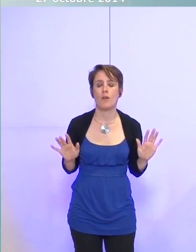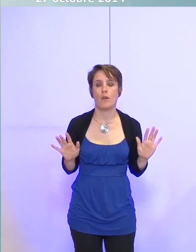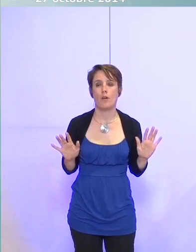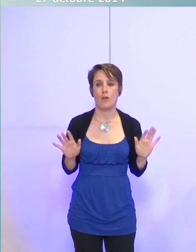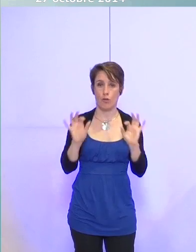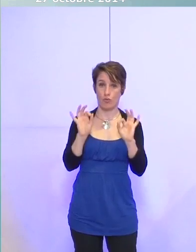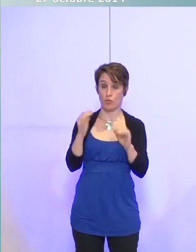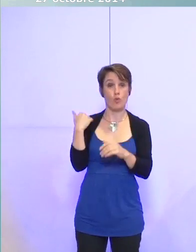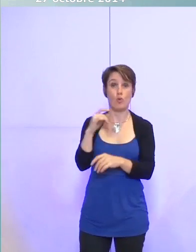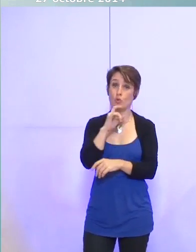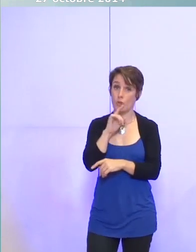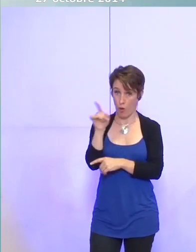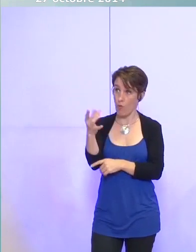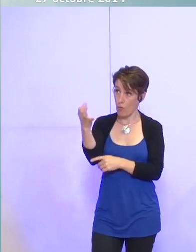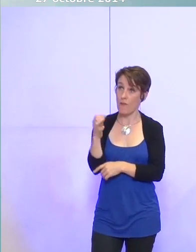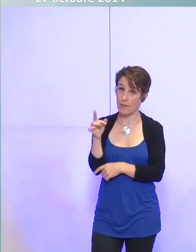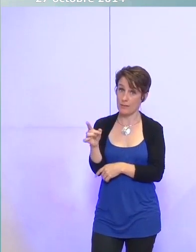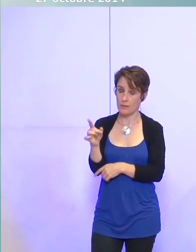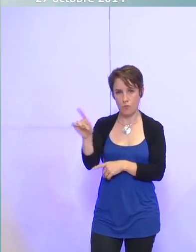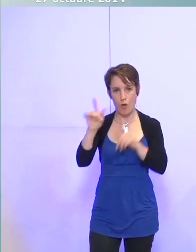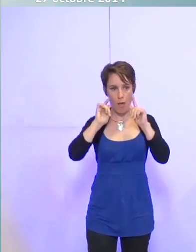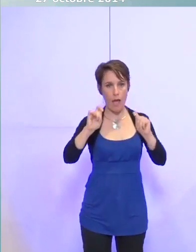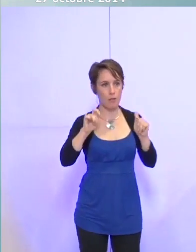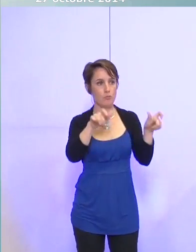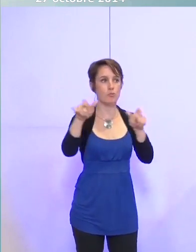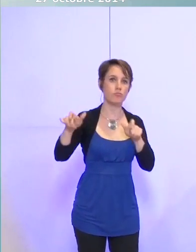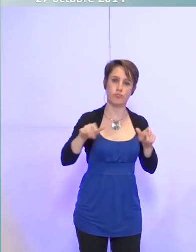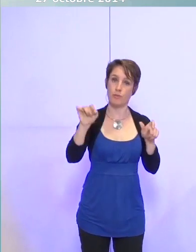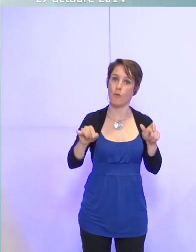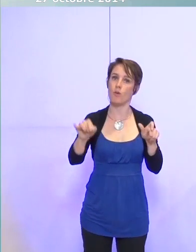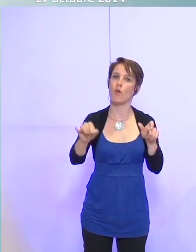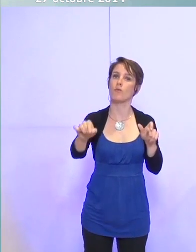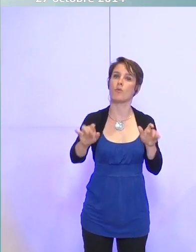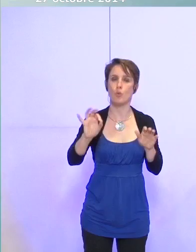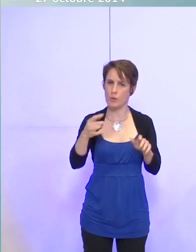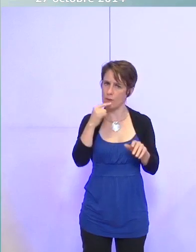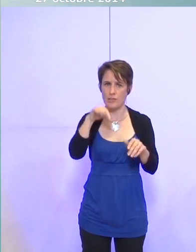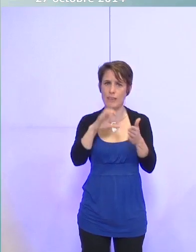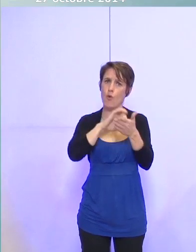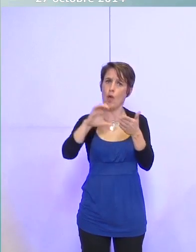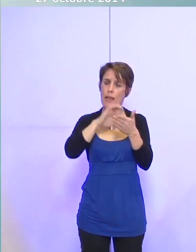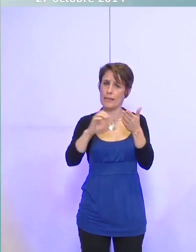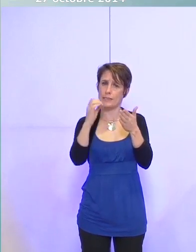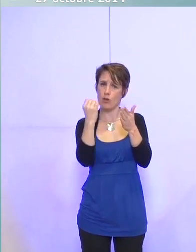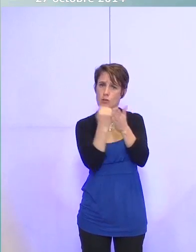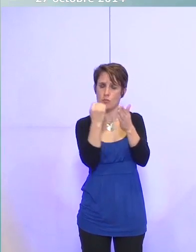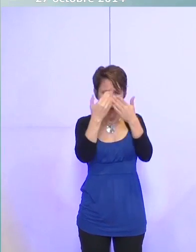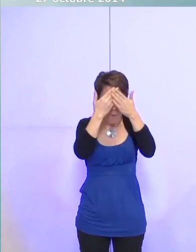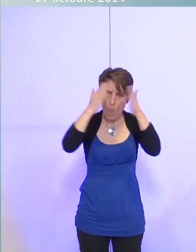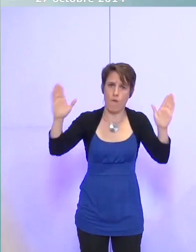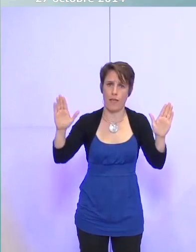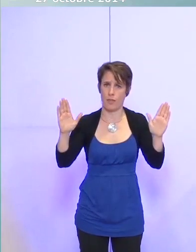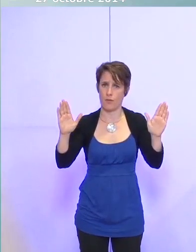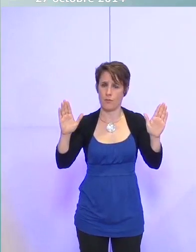que semblez, vous l'avez évoqué, vous êtes attentive, c'est la difficulté de mettre en place une licence sans restriction et la plus ouverte